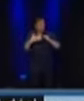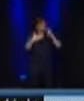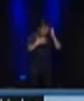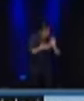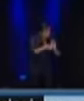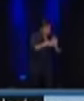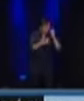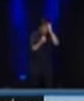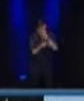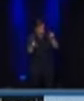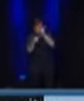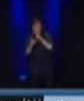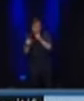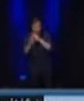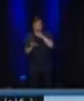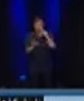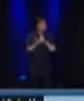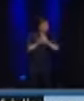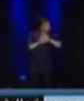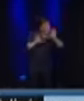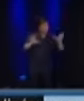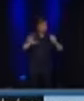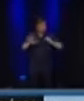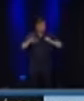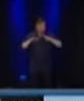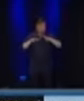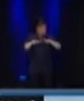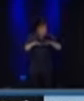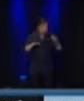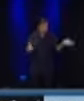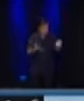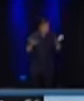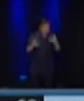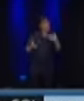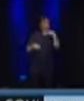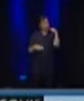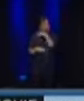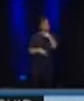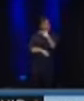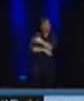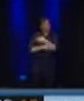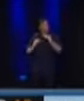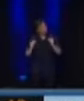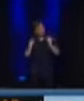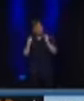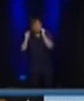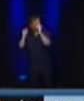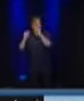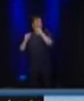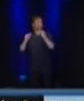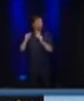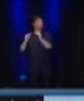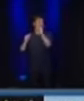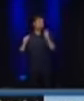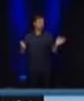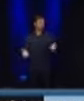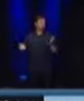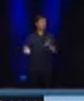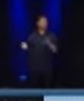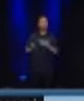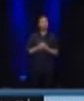que partout à Laval puis à Montréal, on augmente la vaccination. Bon,